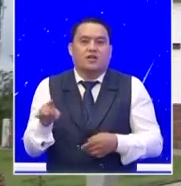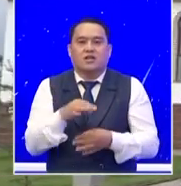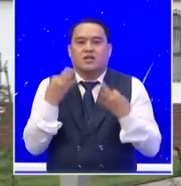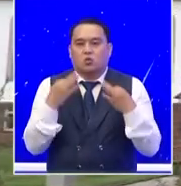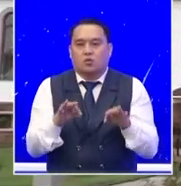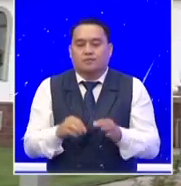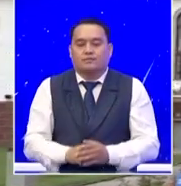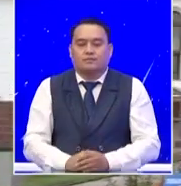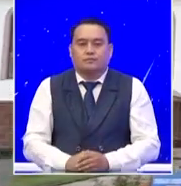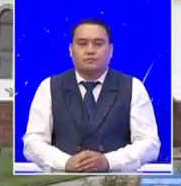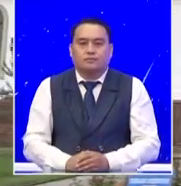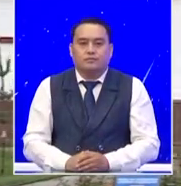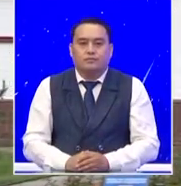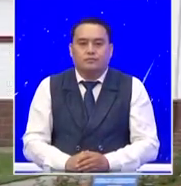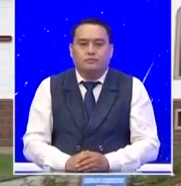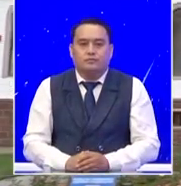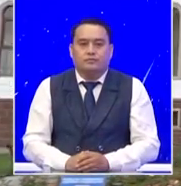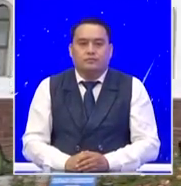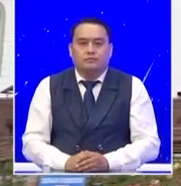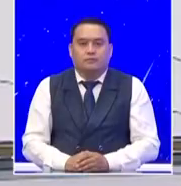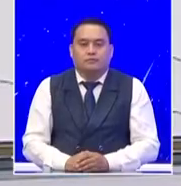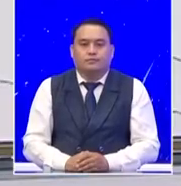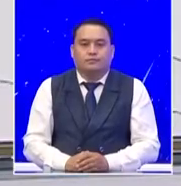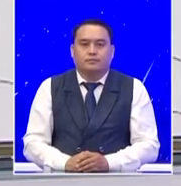решениями региональных оперативных штабов.